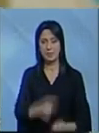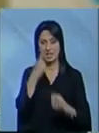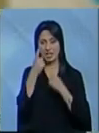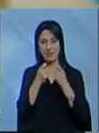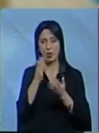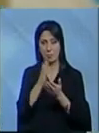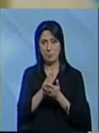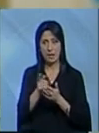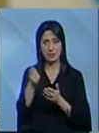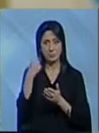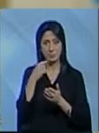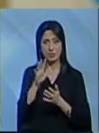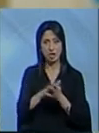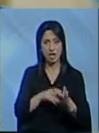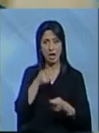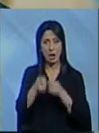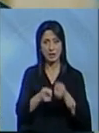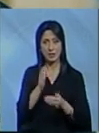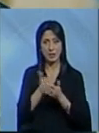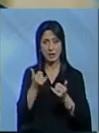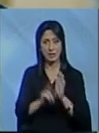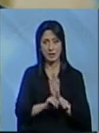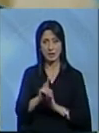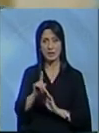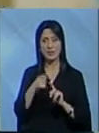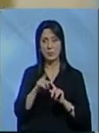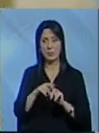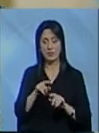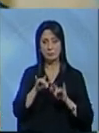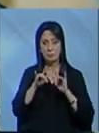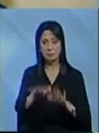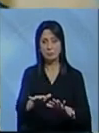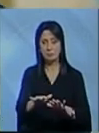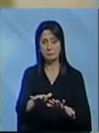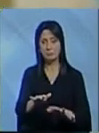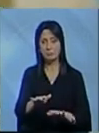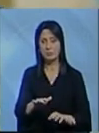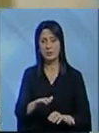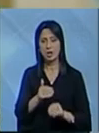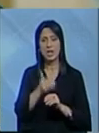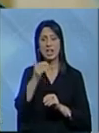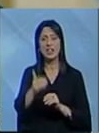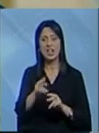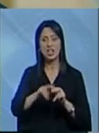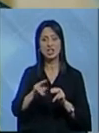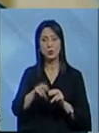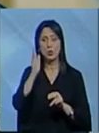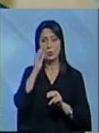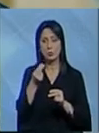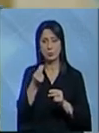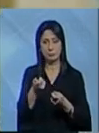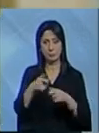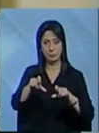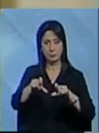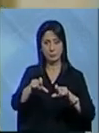ინფორმაცია მაქვს შიგნიდან, განაცხადები შემოტანილი არის. დღეს იწყება ადმინისტრაციული წარმოება და გვიან შემოდგომაზე აპირებენ